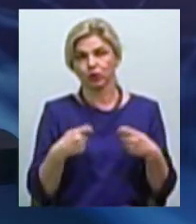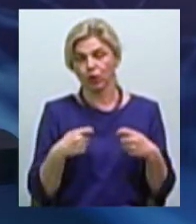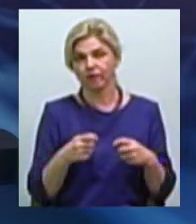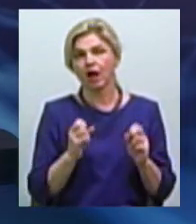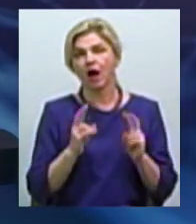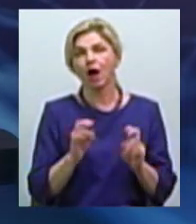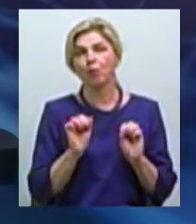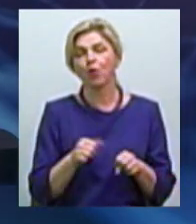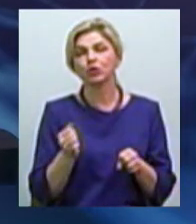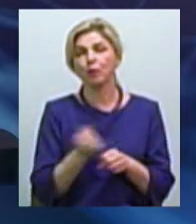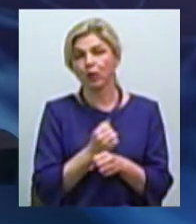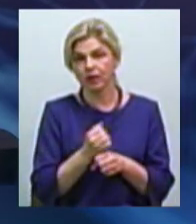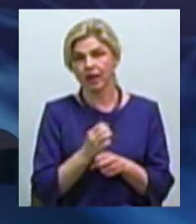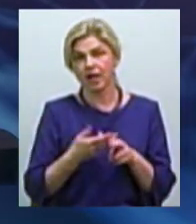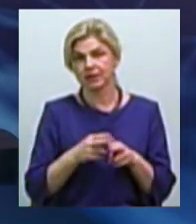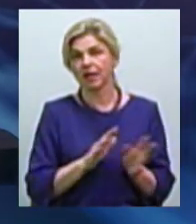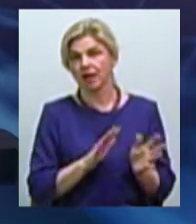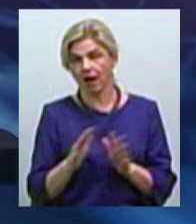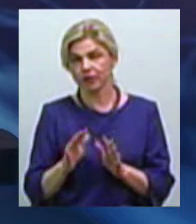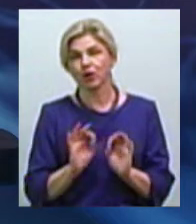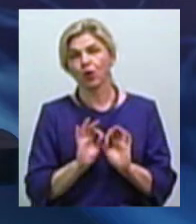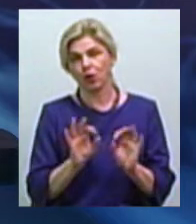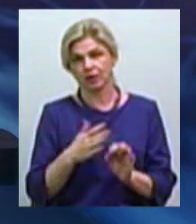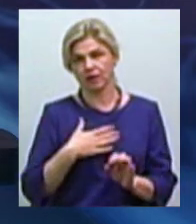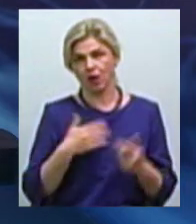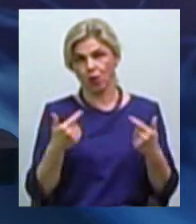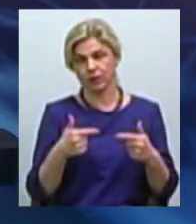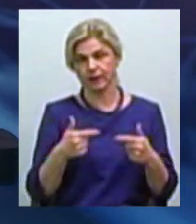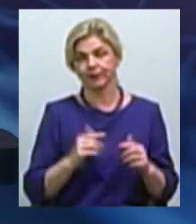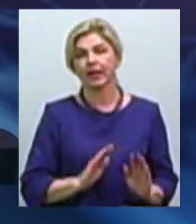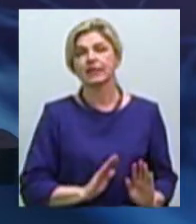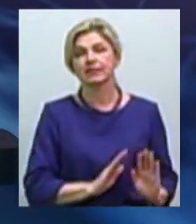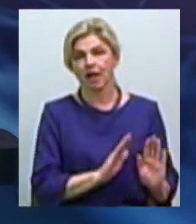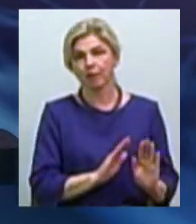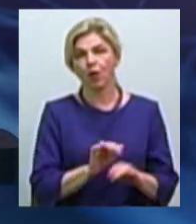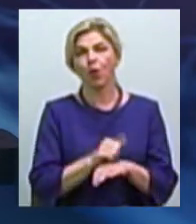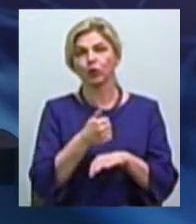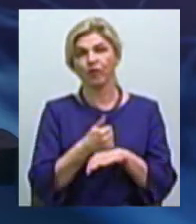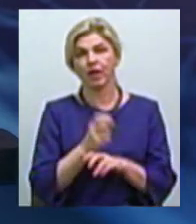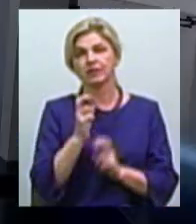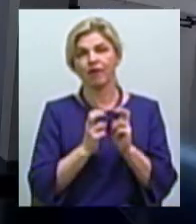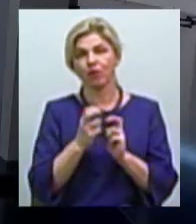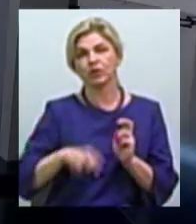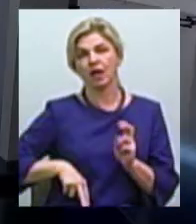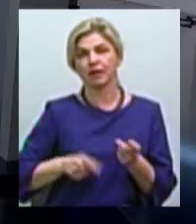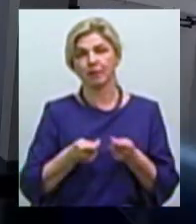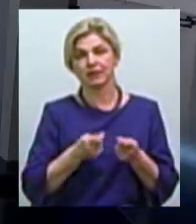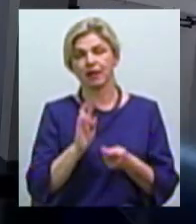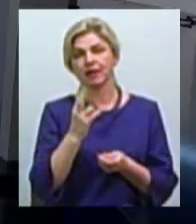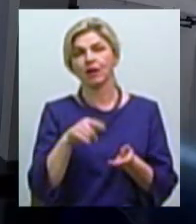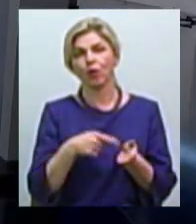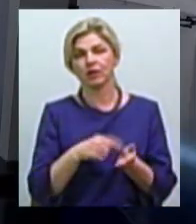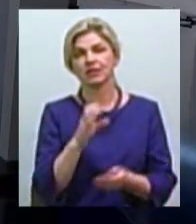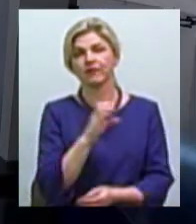подолати це явище, розповість наша сьогоднішня гостя. В студії заступниця голови Заводської адміністрації міста Миколаєва